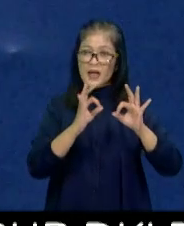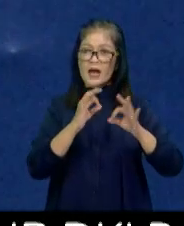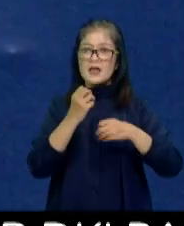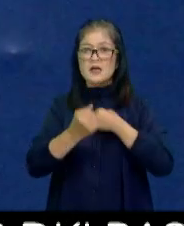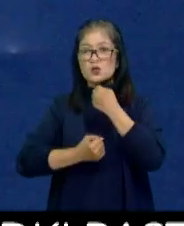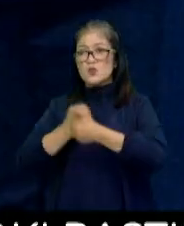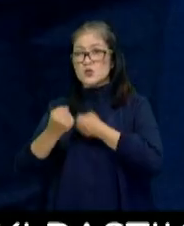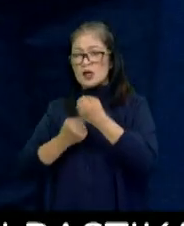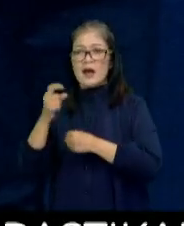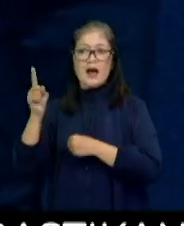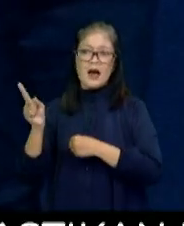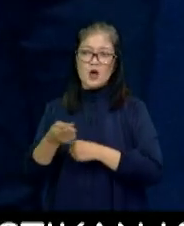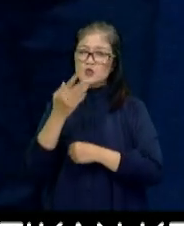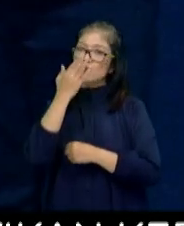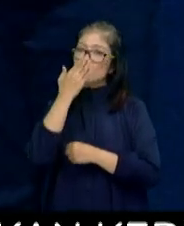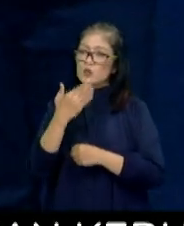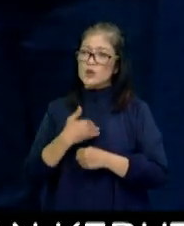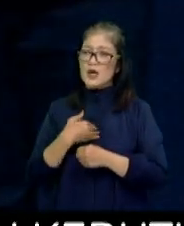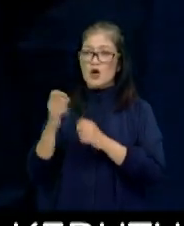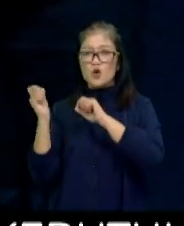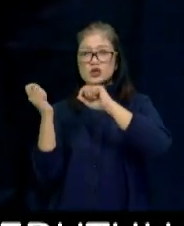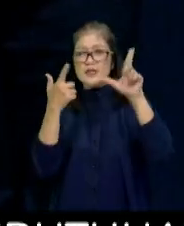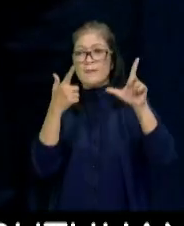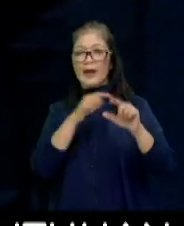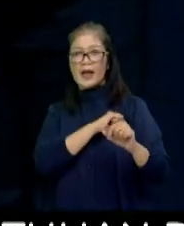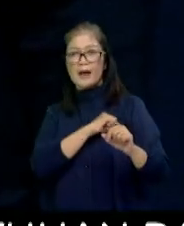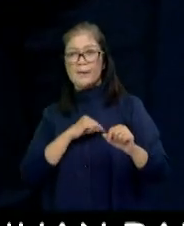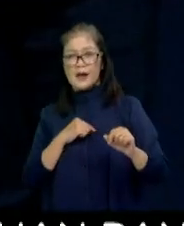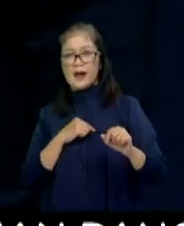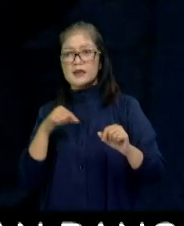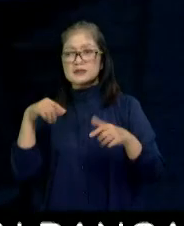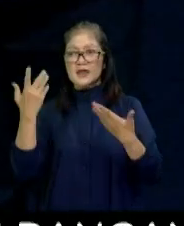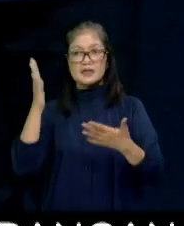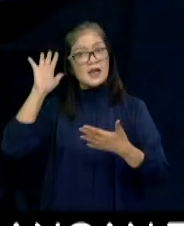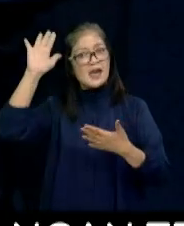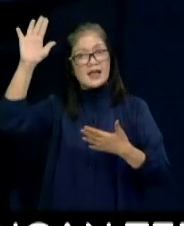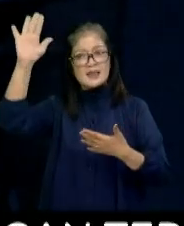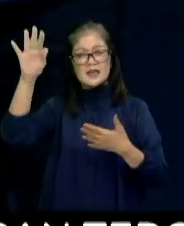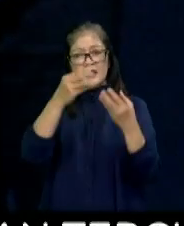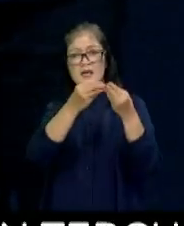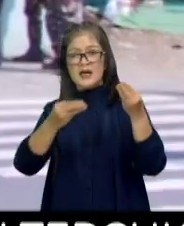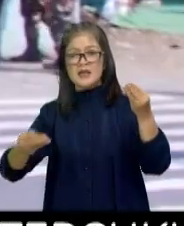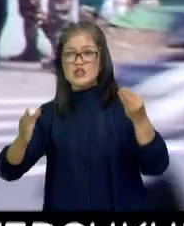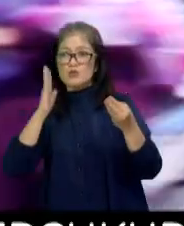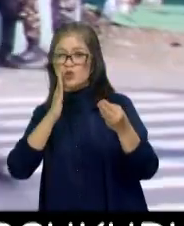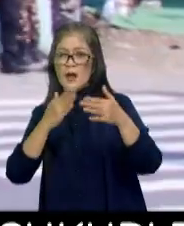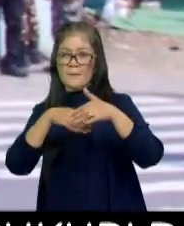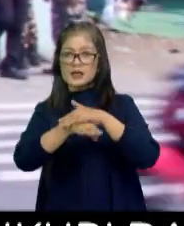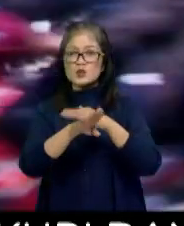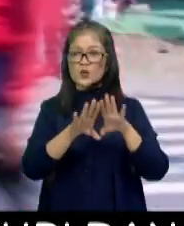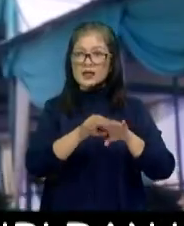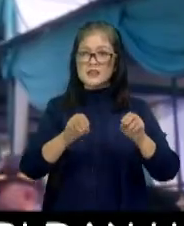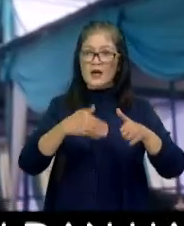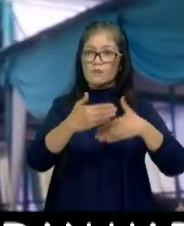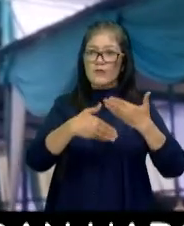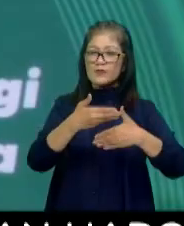memiliki persepsi yang sama dalam menyiapkan generasi muda yang baik dan unggul untuk masuk di era ekonomi digital. Di